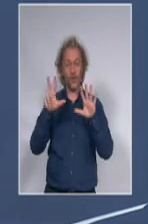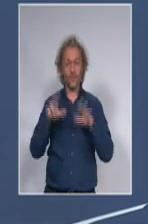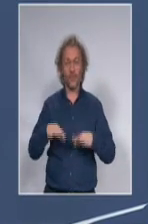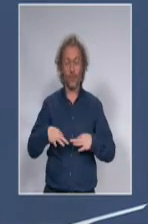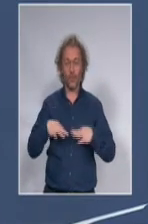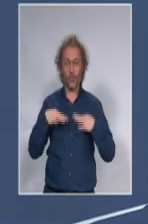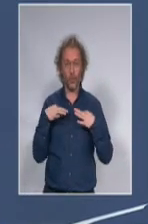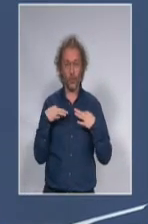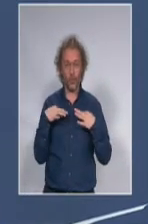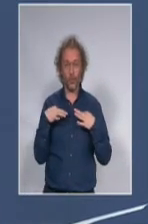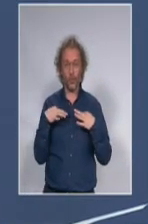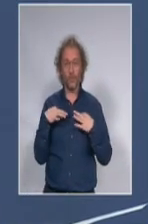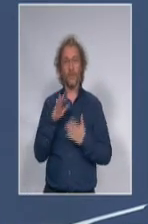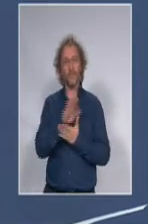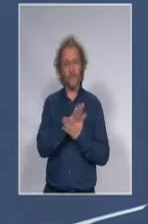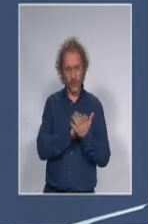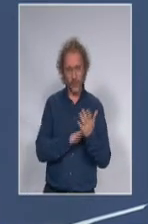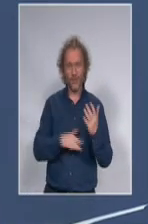zatvaraju se svi granični prelazi